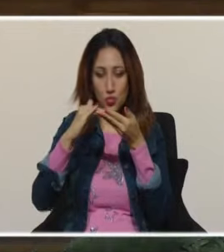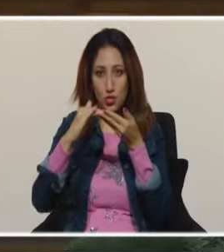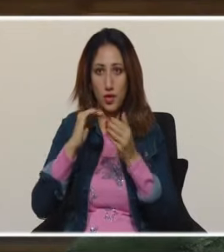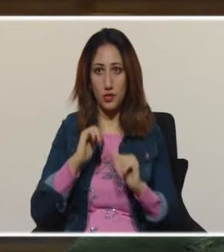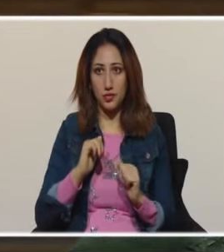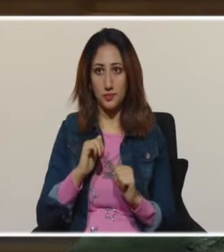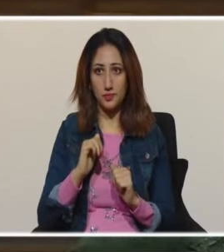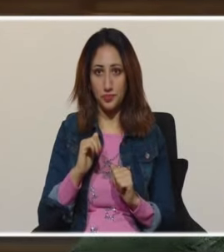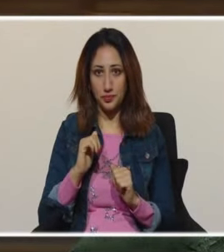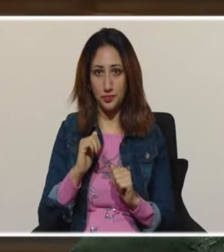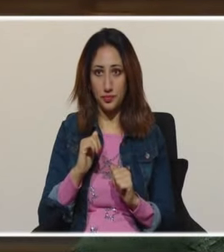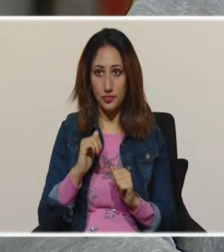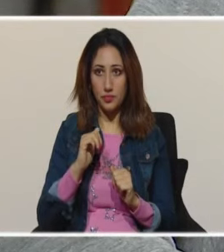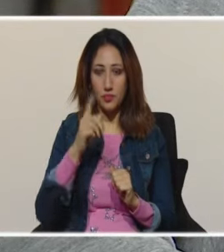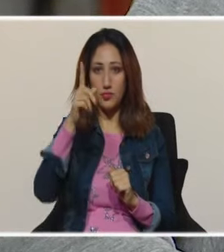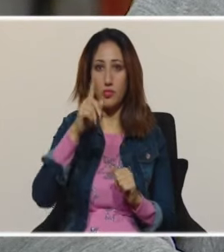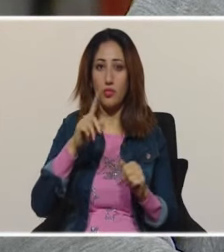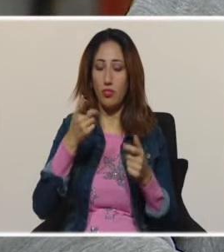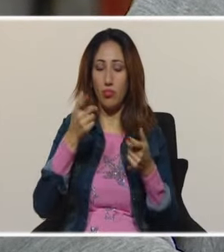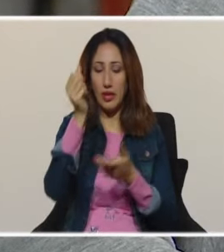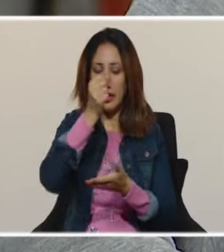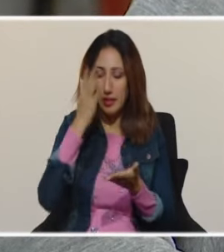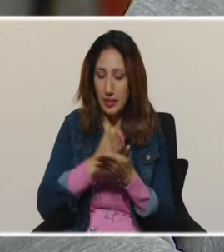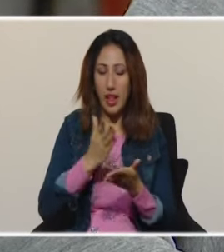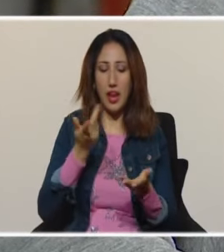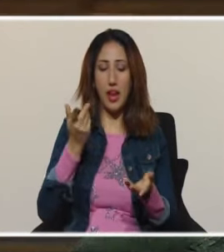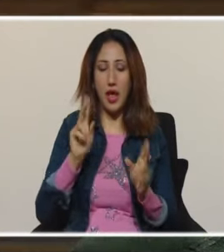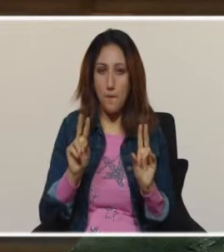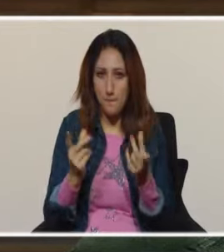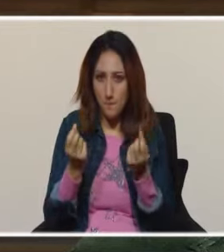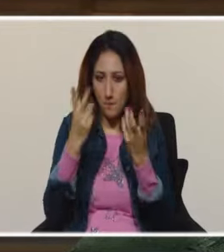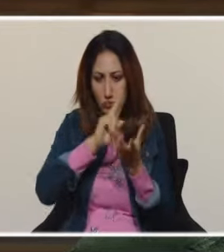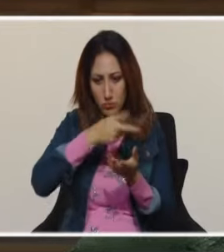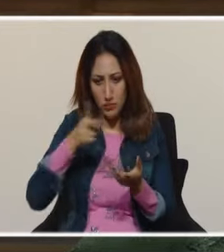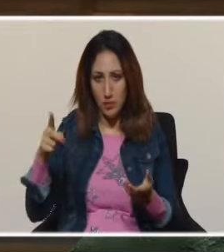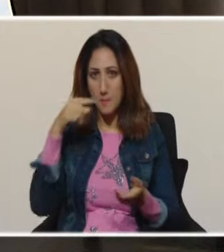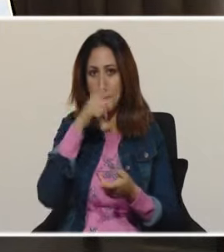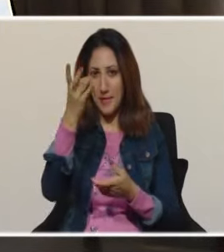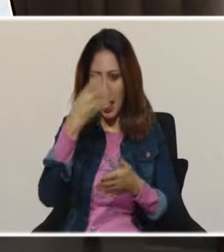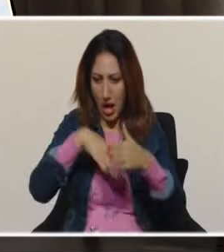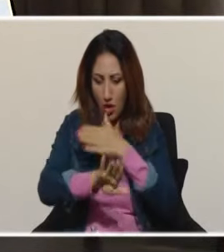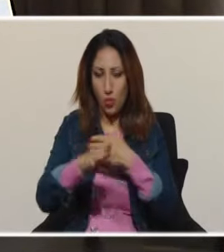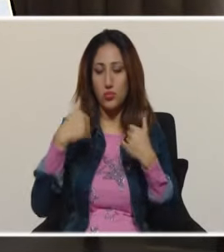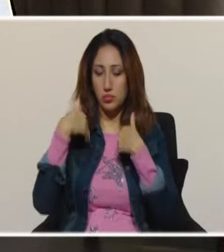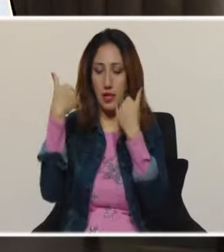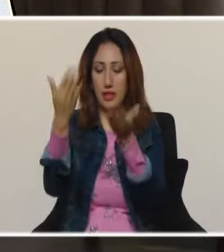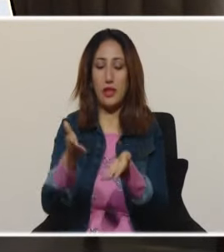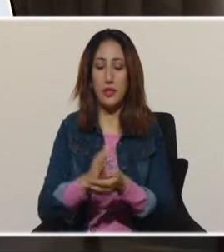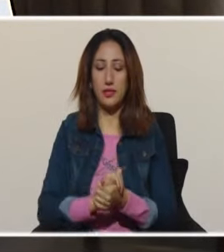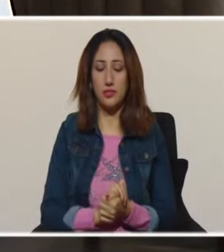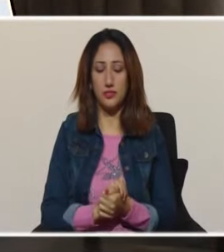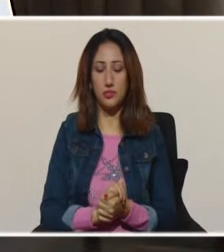توفير بعض الاجهزه الكهربائيه الخاصه بجهاز ليلى ان شاء الله باذن الله. ان شاء